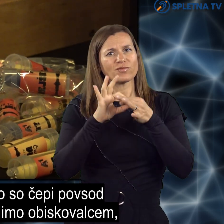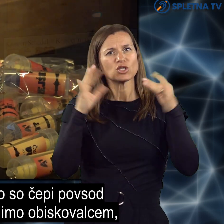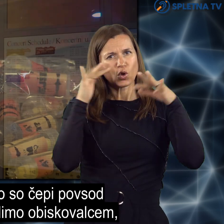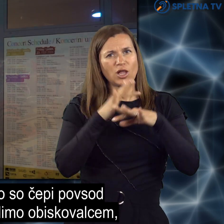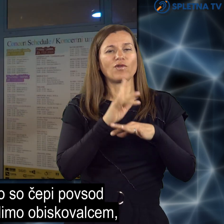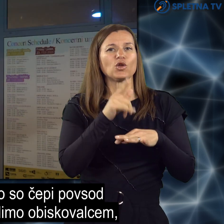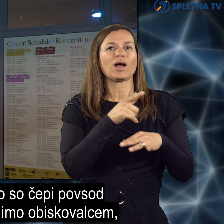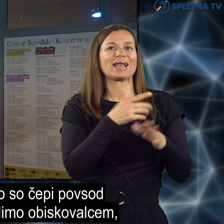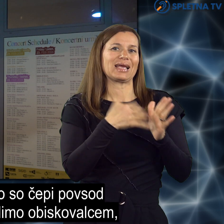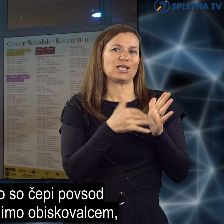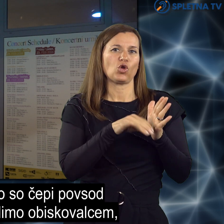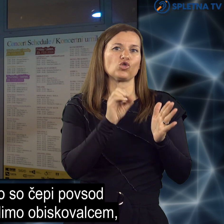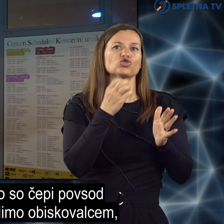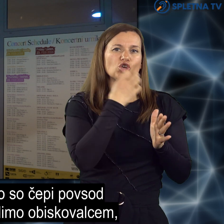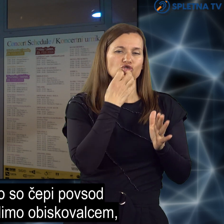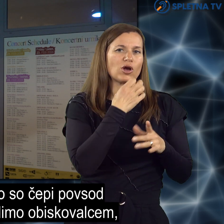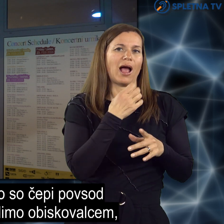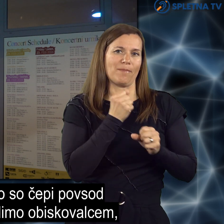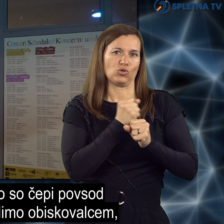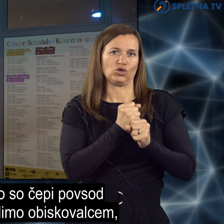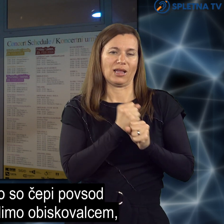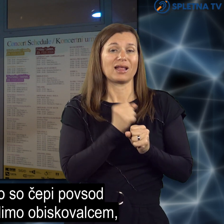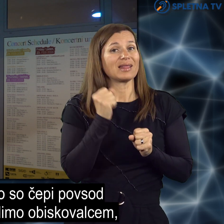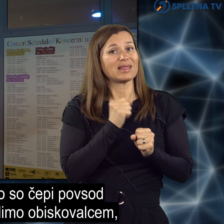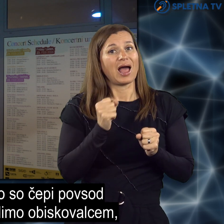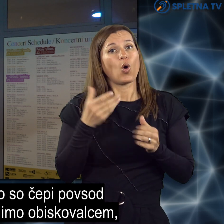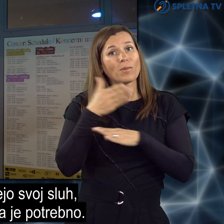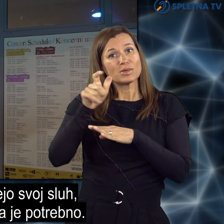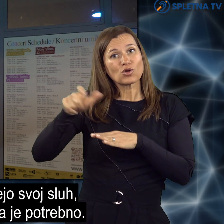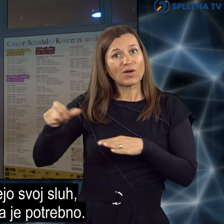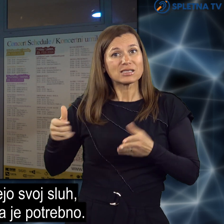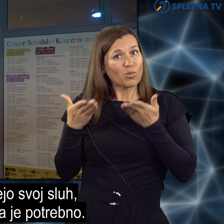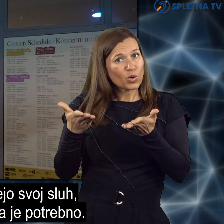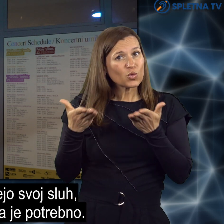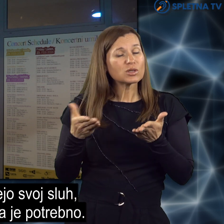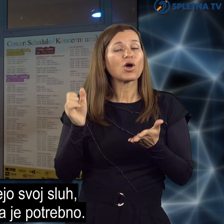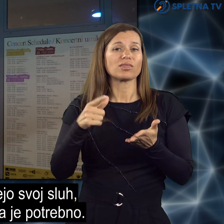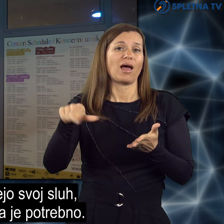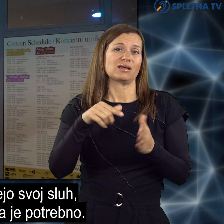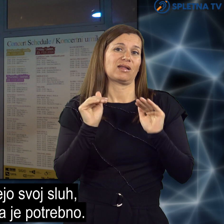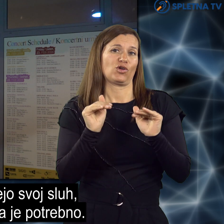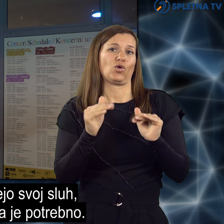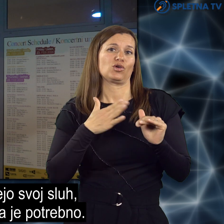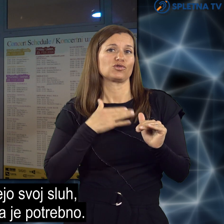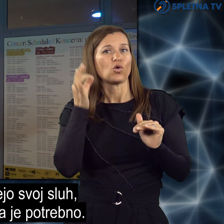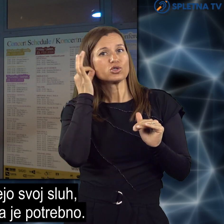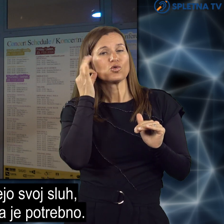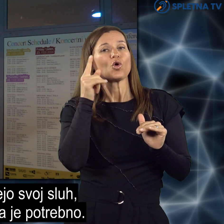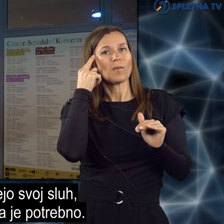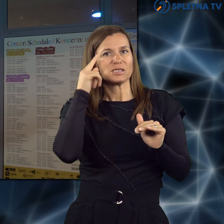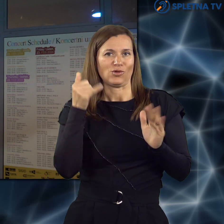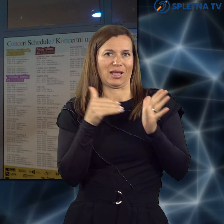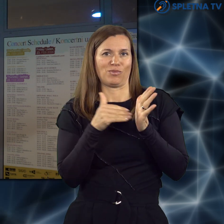tem, kar že Kino Šiška ali pa Ment počneta, da ponudimo obiskovalcem, da zavarujejo svoj sluh, ko menijo, da je